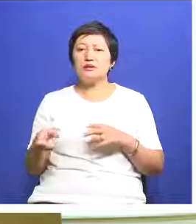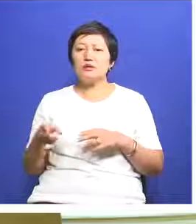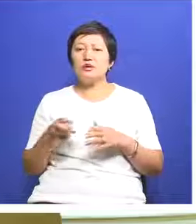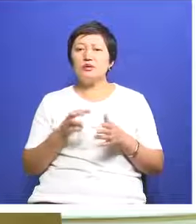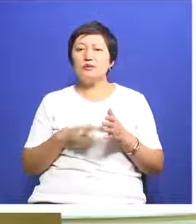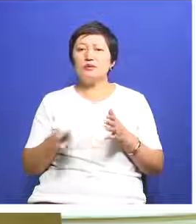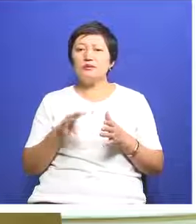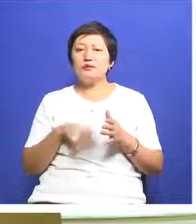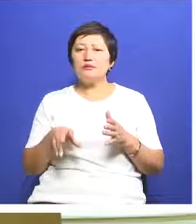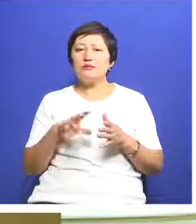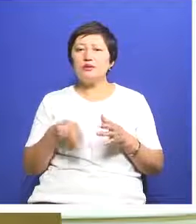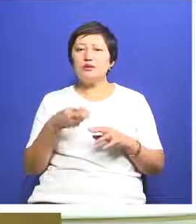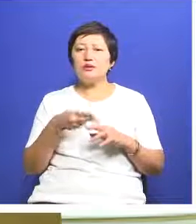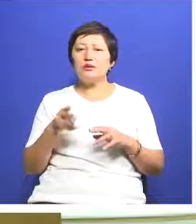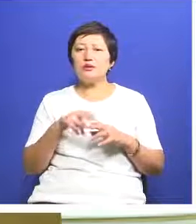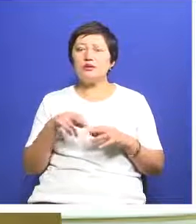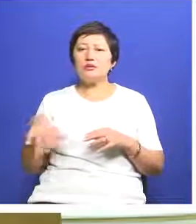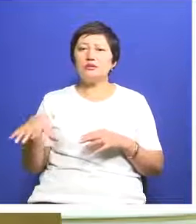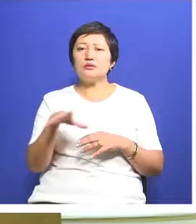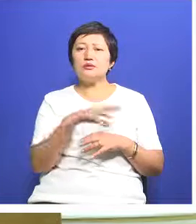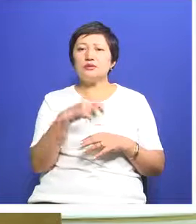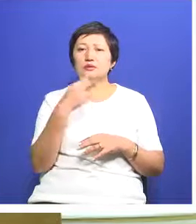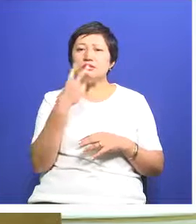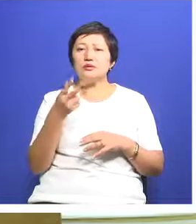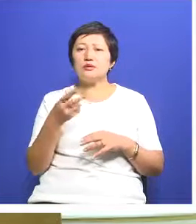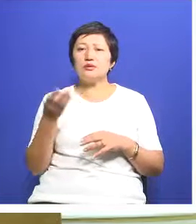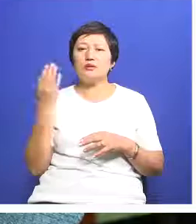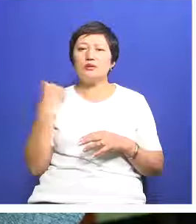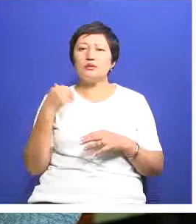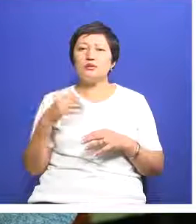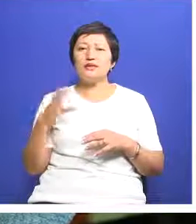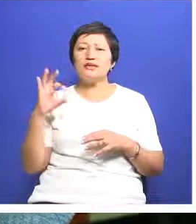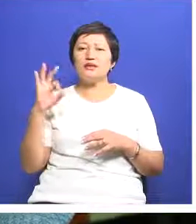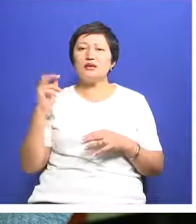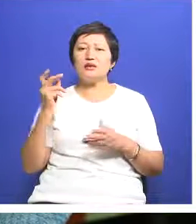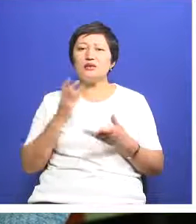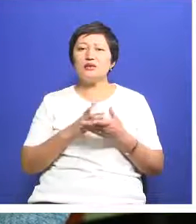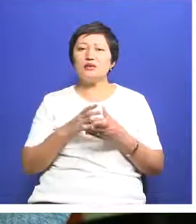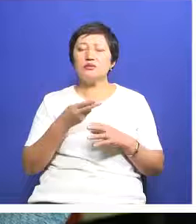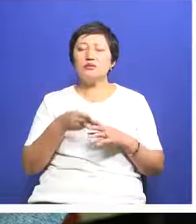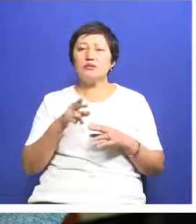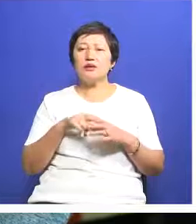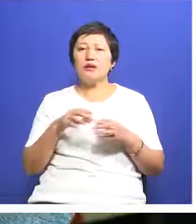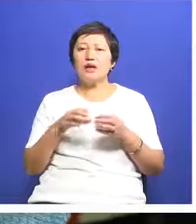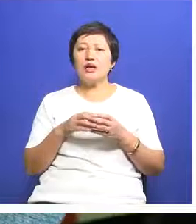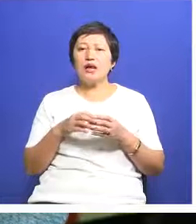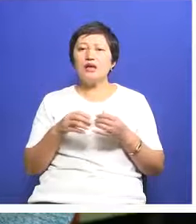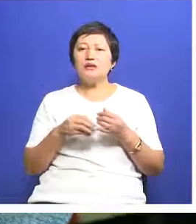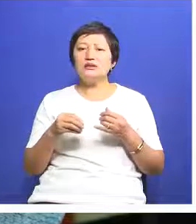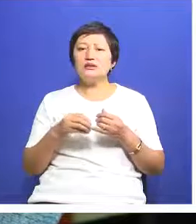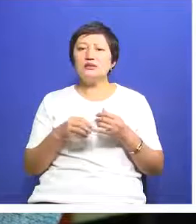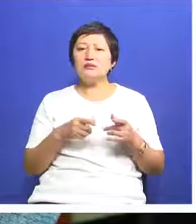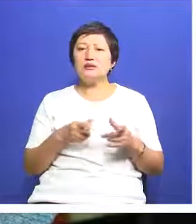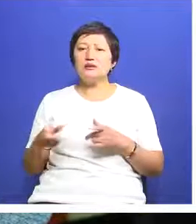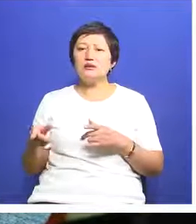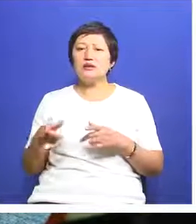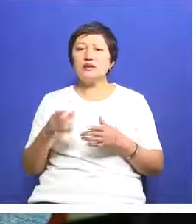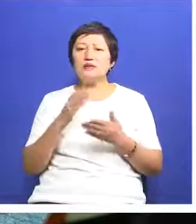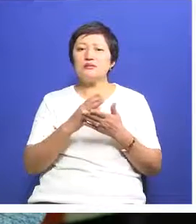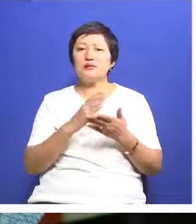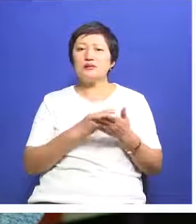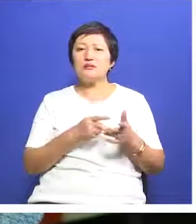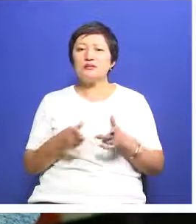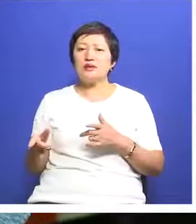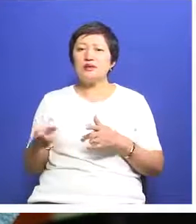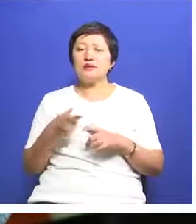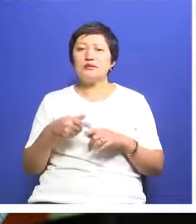миллионға өздеріңізді жаңа көрсеттім бұрынғы стадион болған жер бар сол жерден біз жерін бәрін дайындап сметасын бәрін дайындап